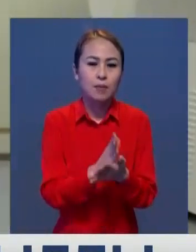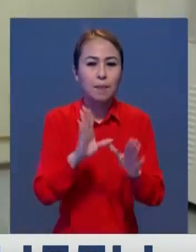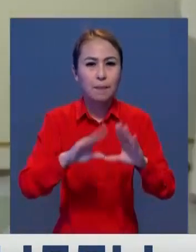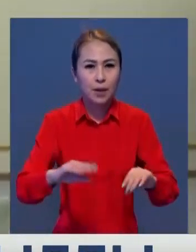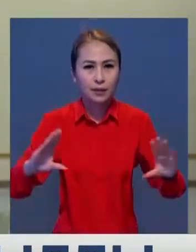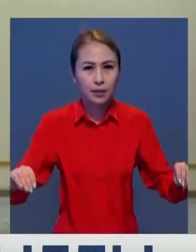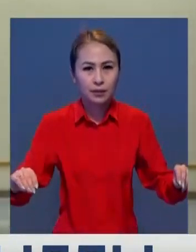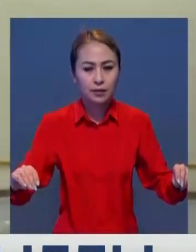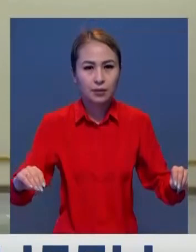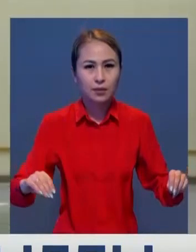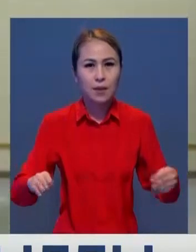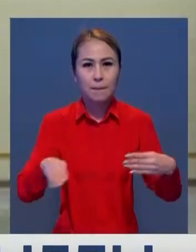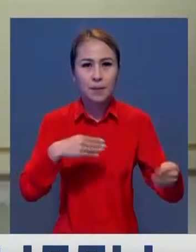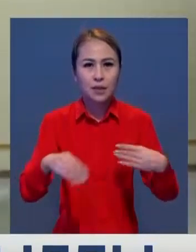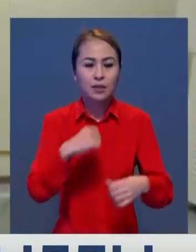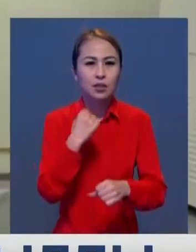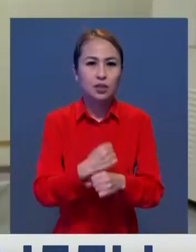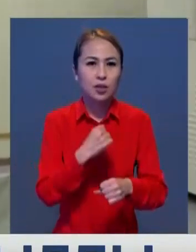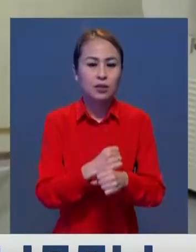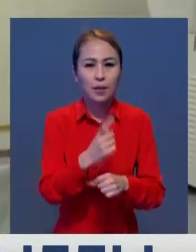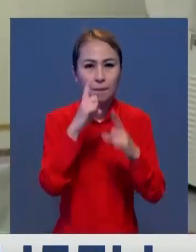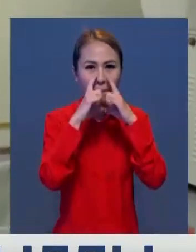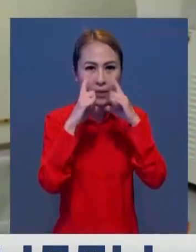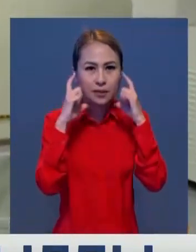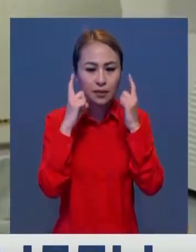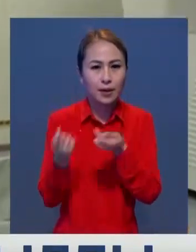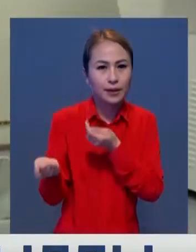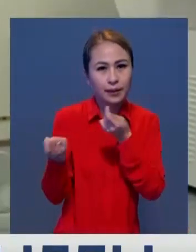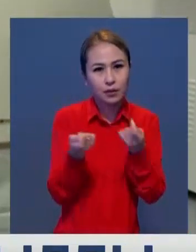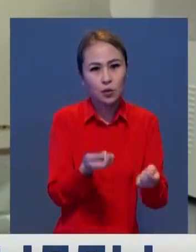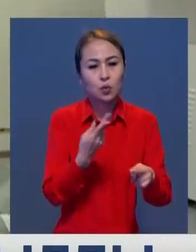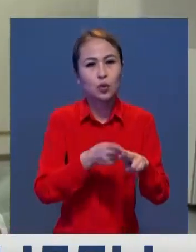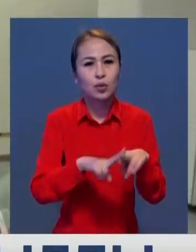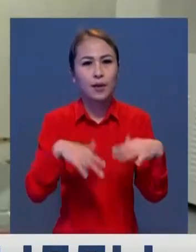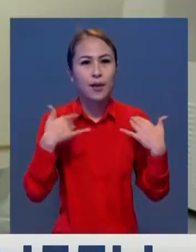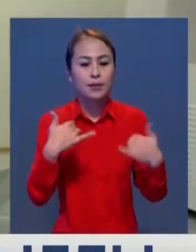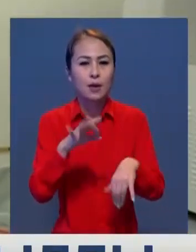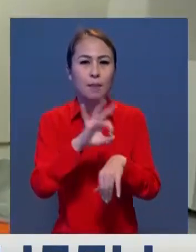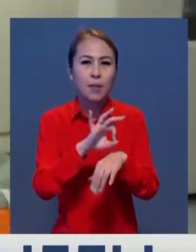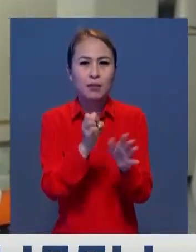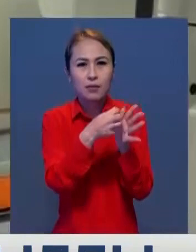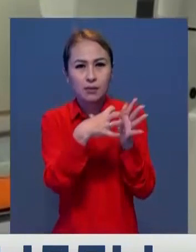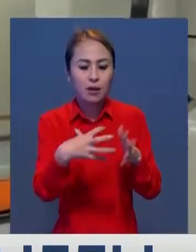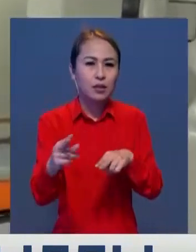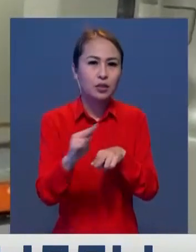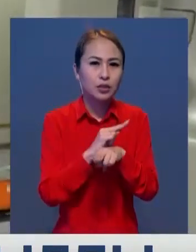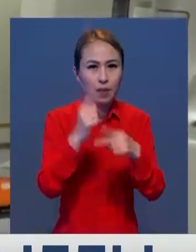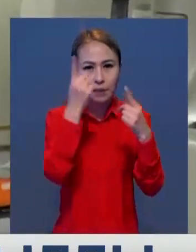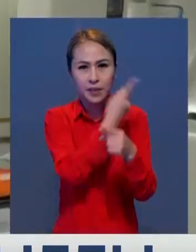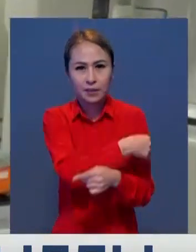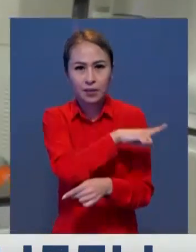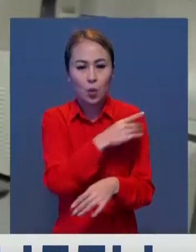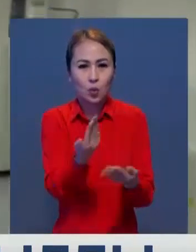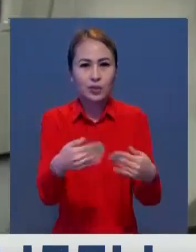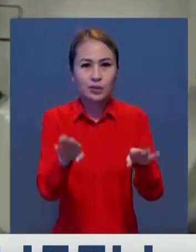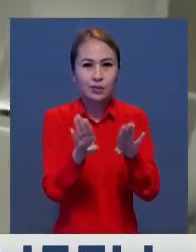пен пластиктен жасалған маска әзірленеді. Айта кетейік, қазіргі таңда қатерлі ісіктерді емдеу медицинасында